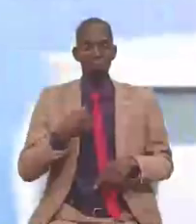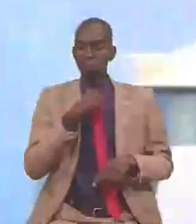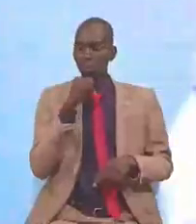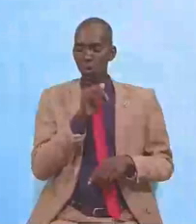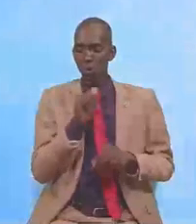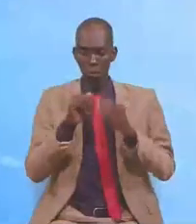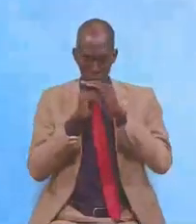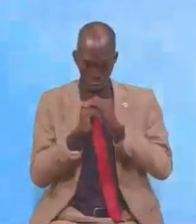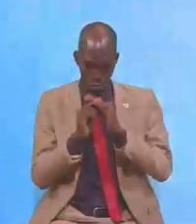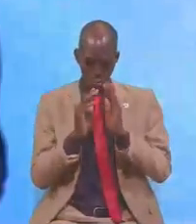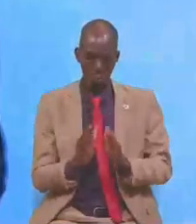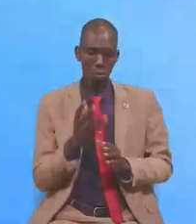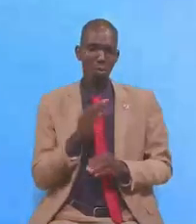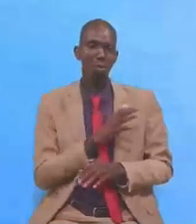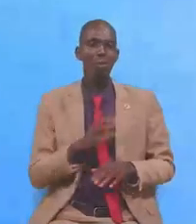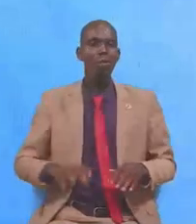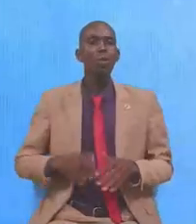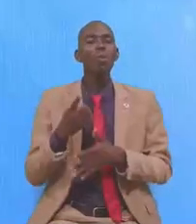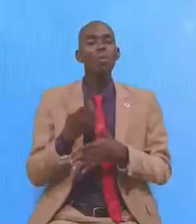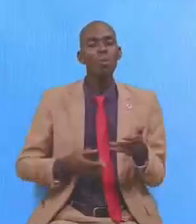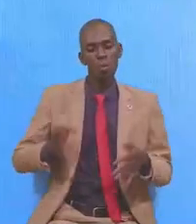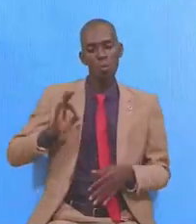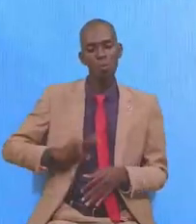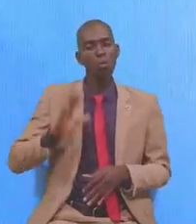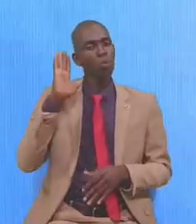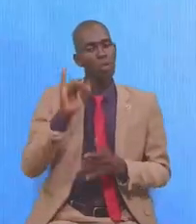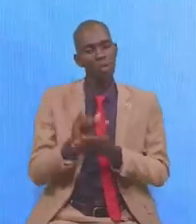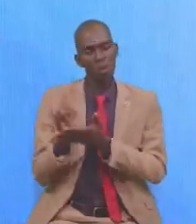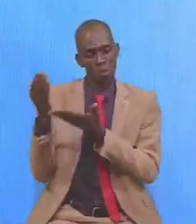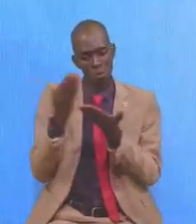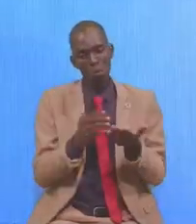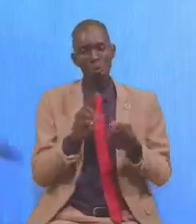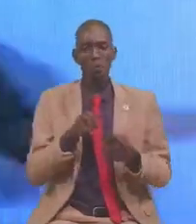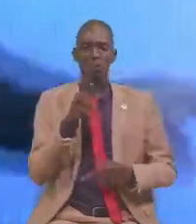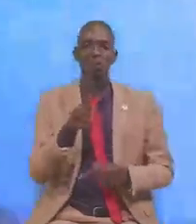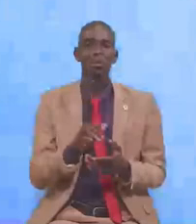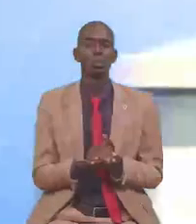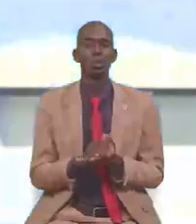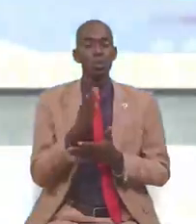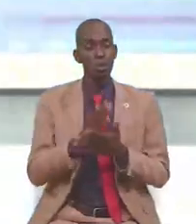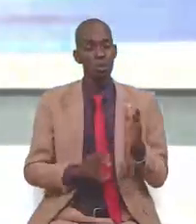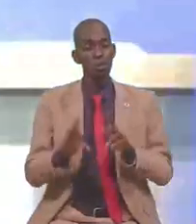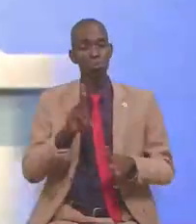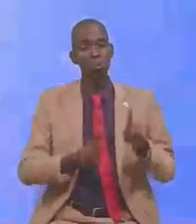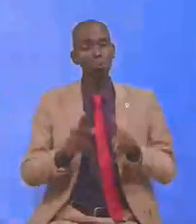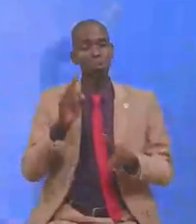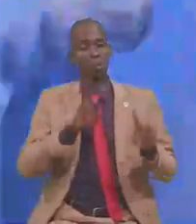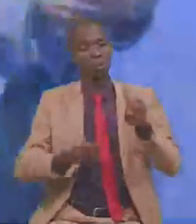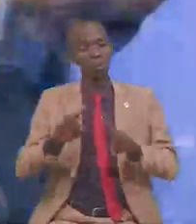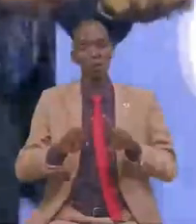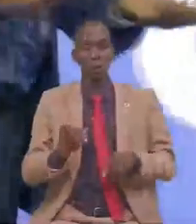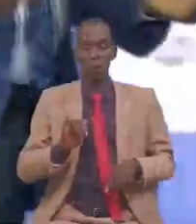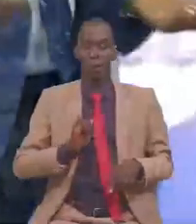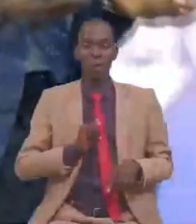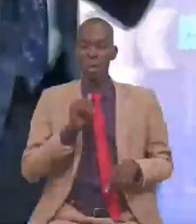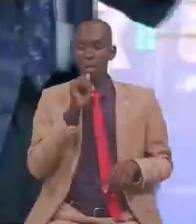pas Christ. Quelle bénédiction cela va-t-il t'apporter? Pour certains, ils disent, je